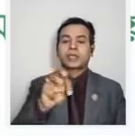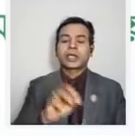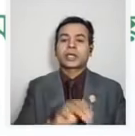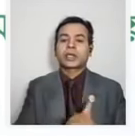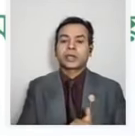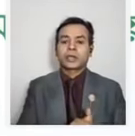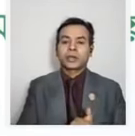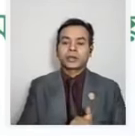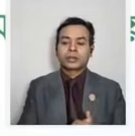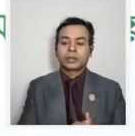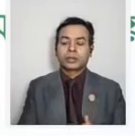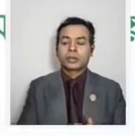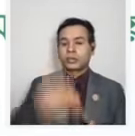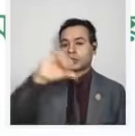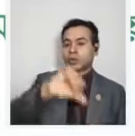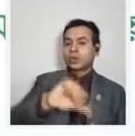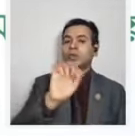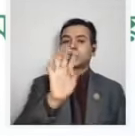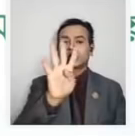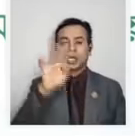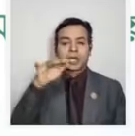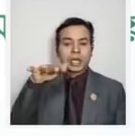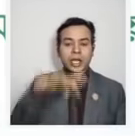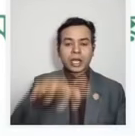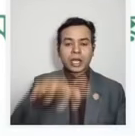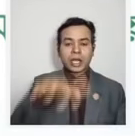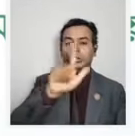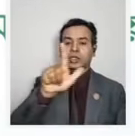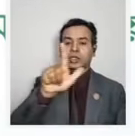1,66,604টি এবং এ পর্যন্ত ফোন কল গ্রহণ করা হয়েছে